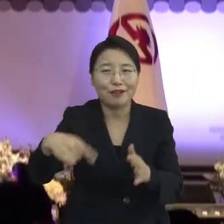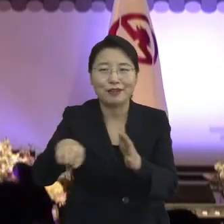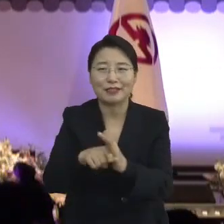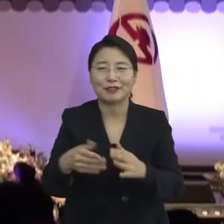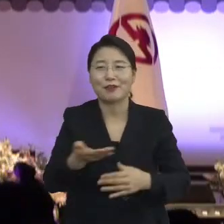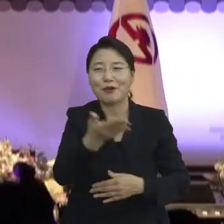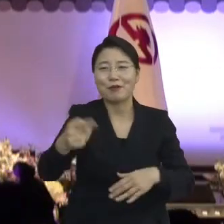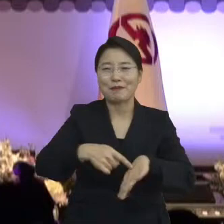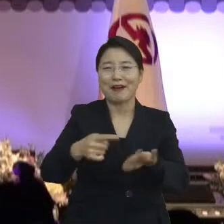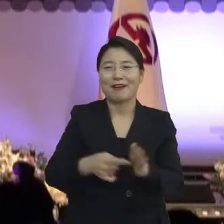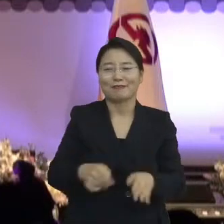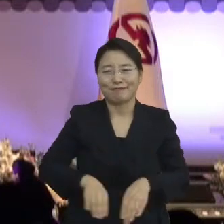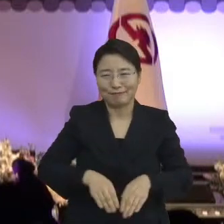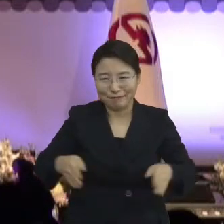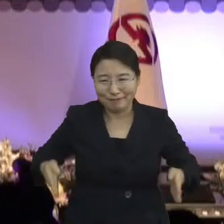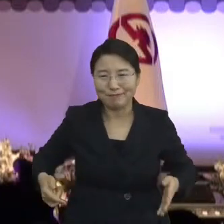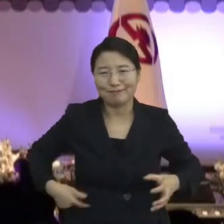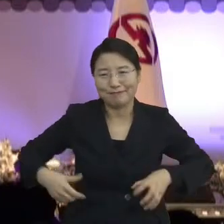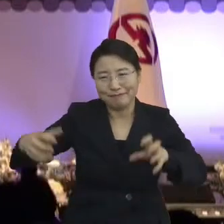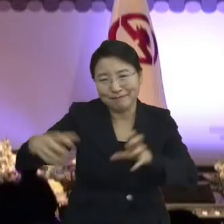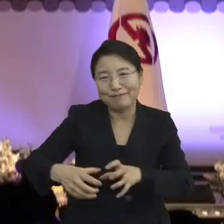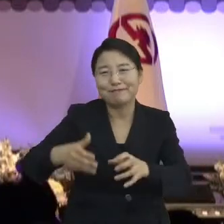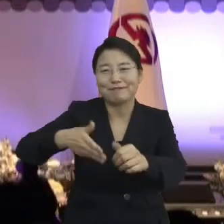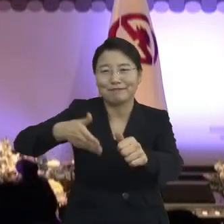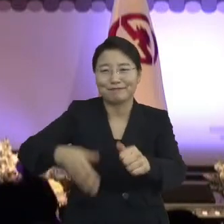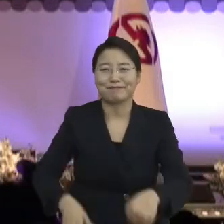마음을 열어주십시오. 이제